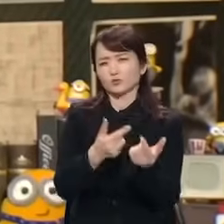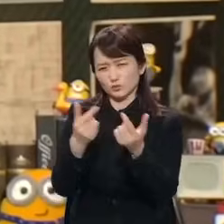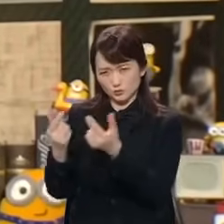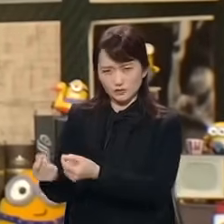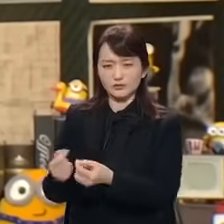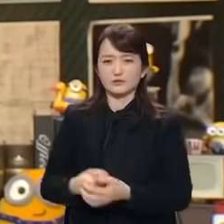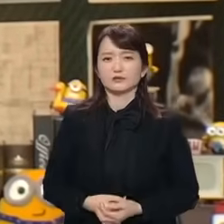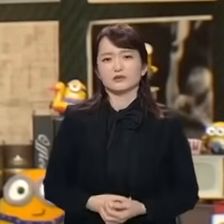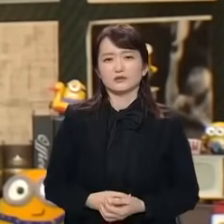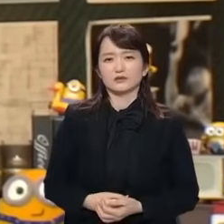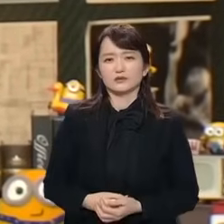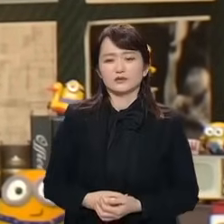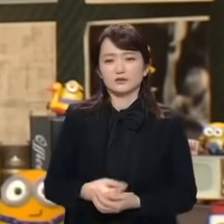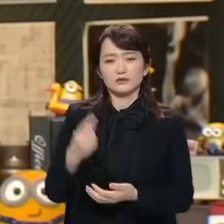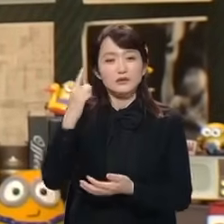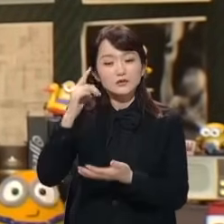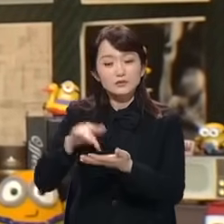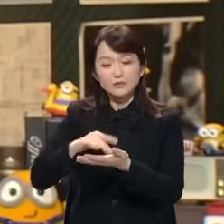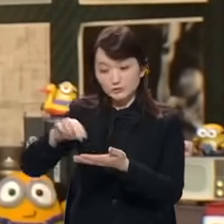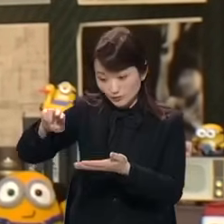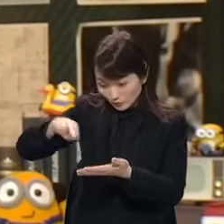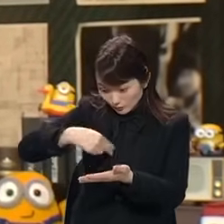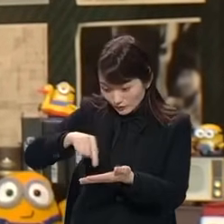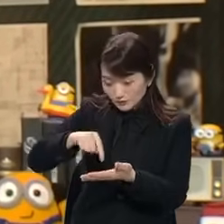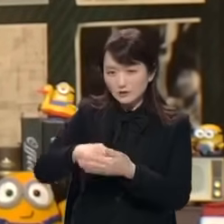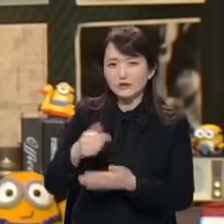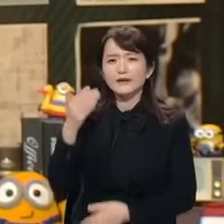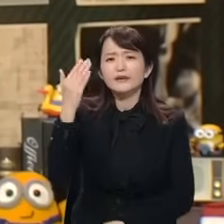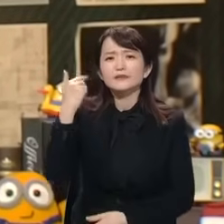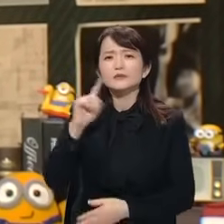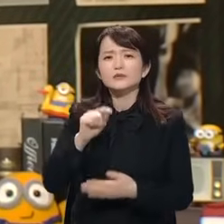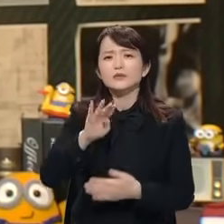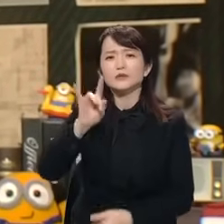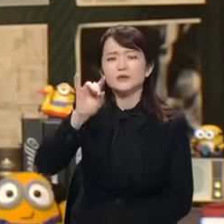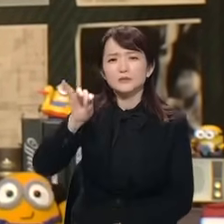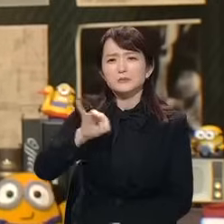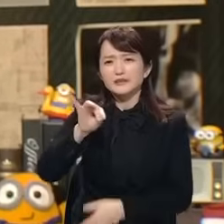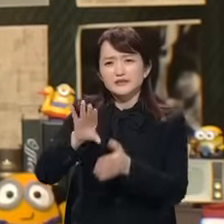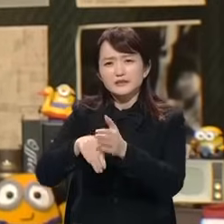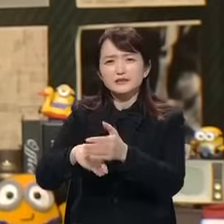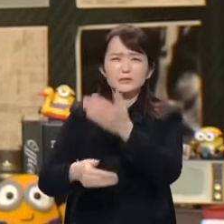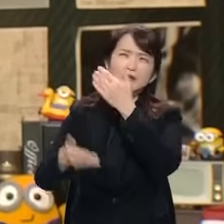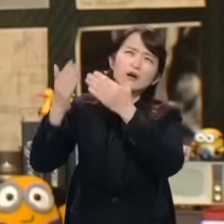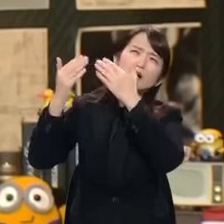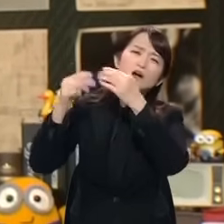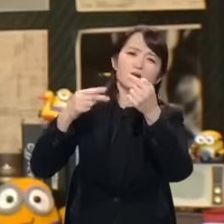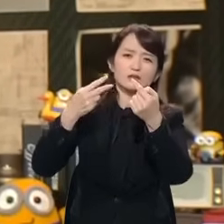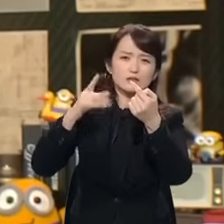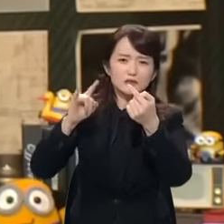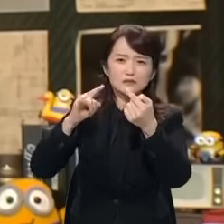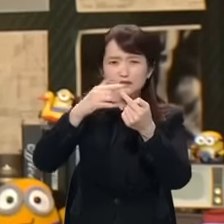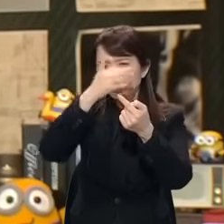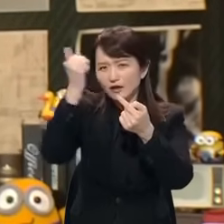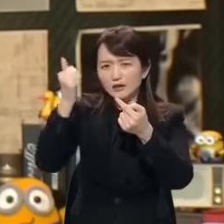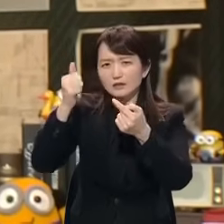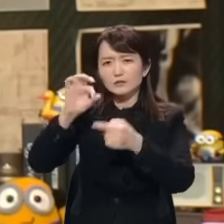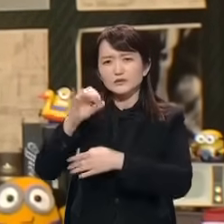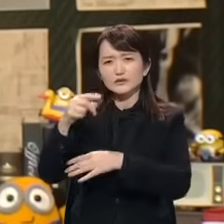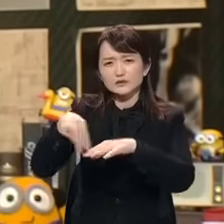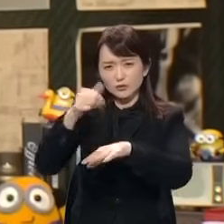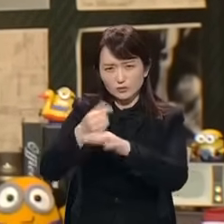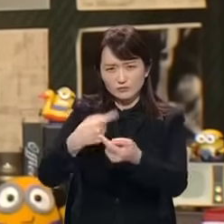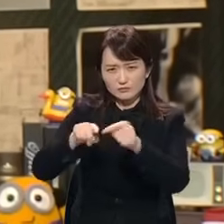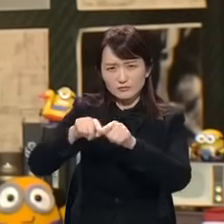그러니까 이렇게 어 모바일 청첩장도 보내지 옛날에 그 뭐냐 어 백제 시절로 올라가서 말이 그 일대 할아버지가 의장 왕이랑 같이 어 밥도